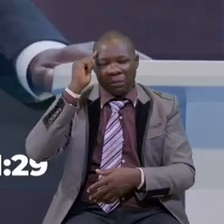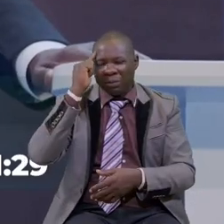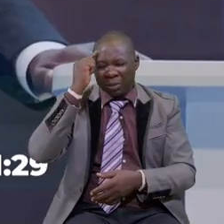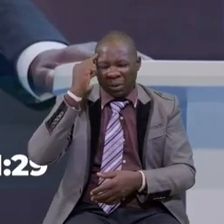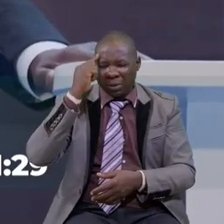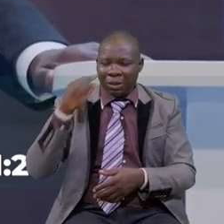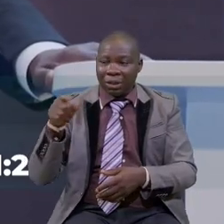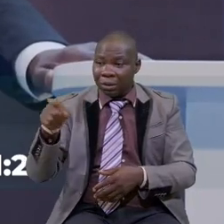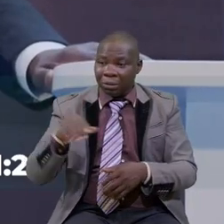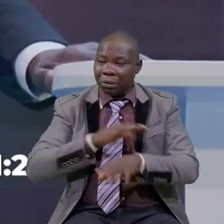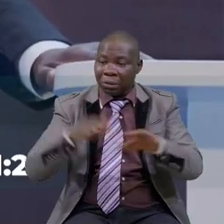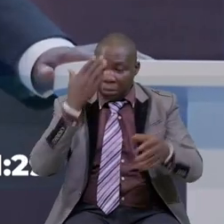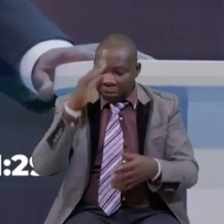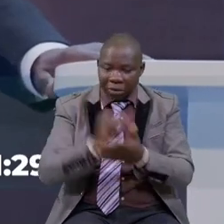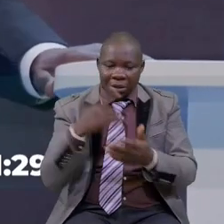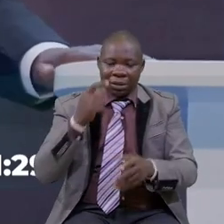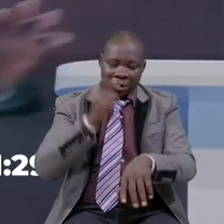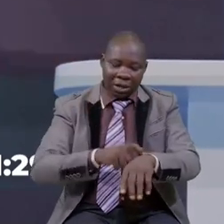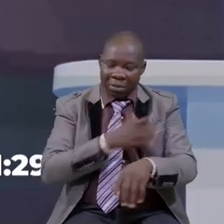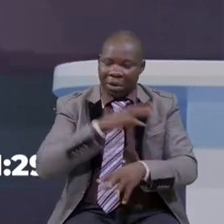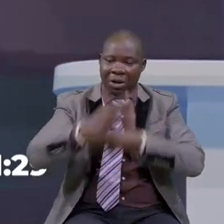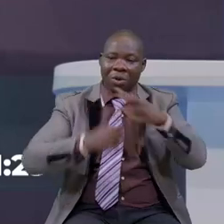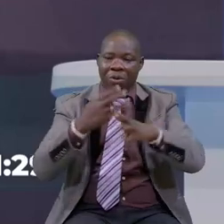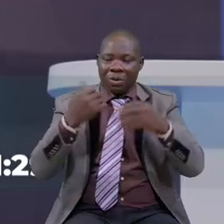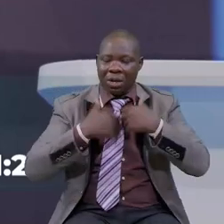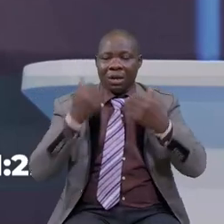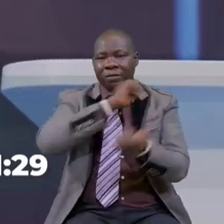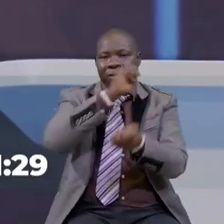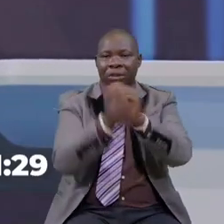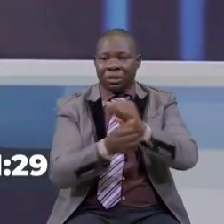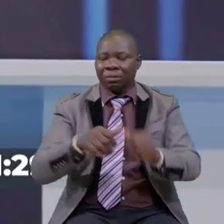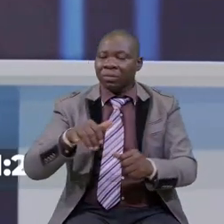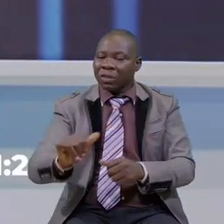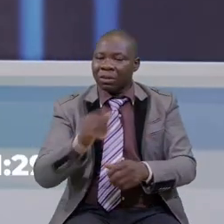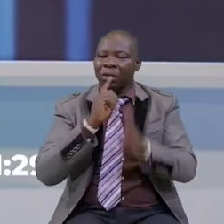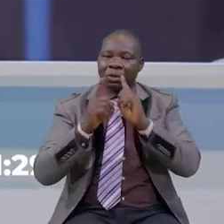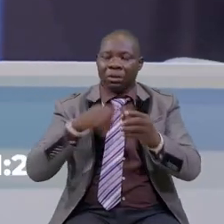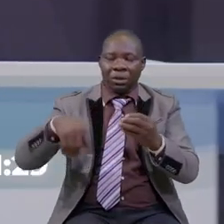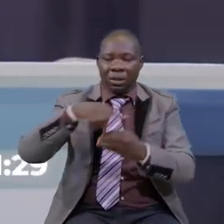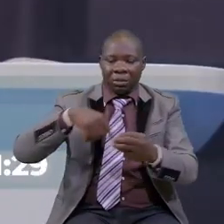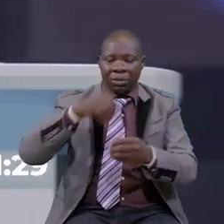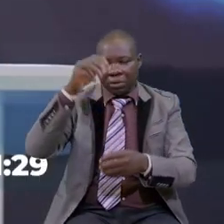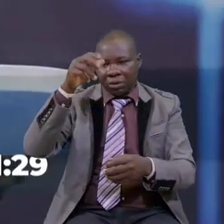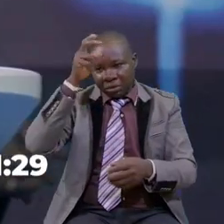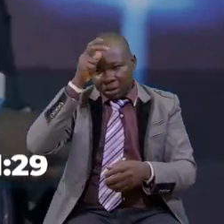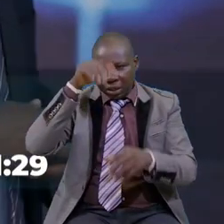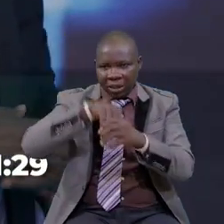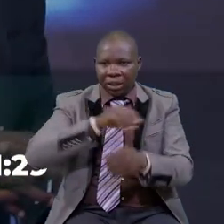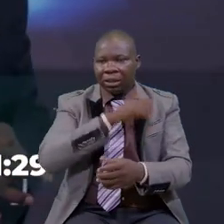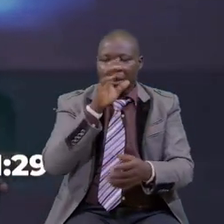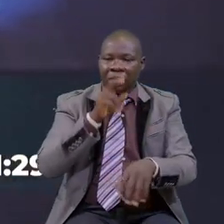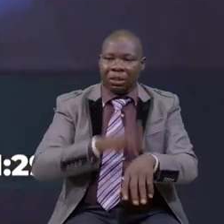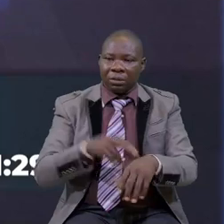sait pas que le temps et le monde ont changé. Il parle toujours de Satan en nature. Il se